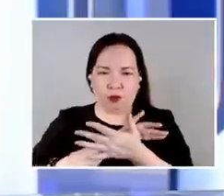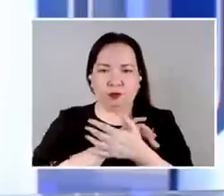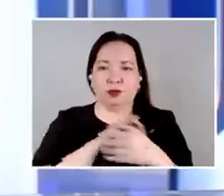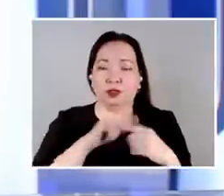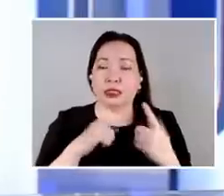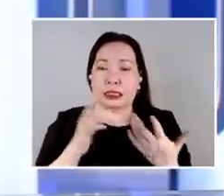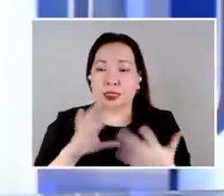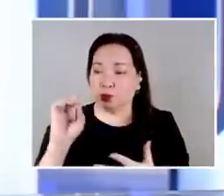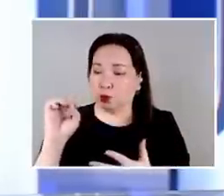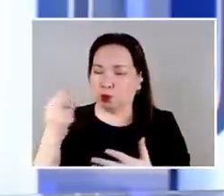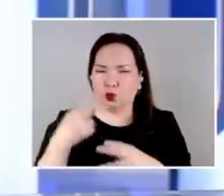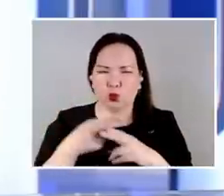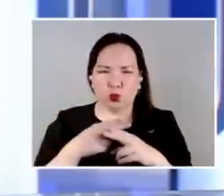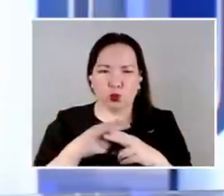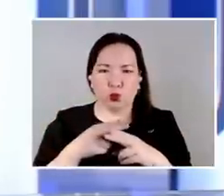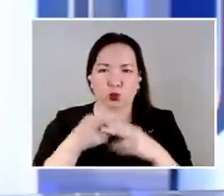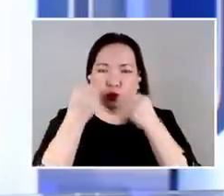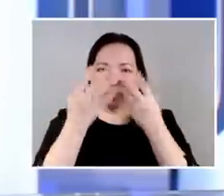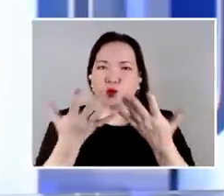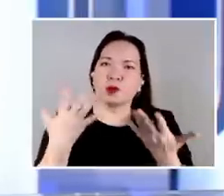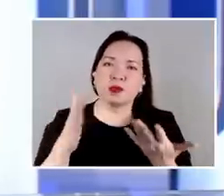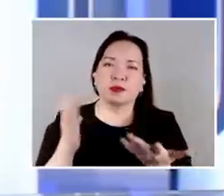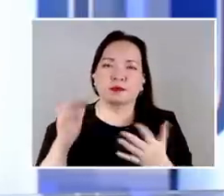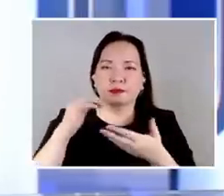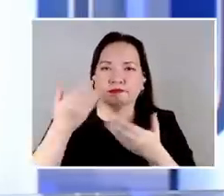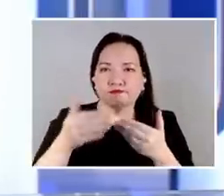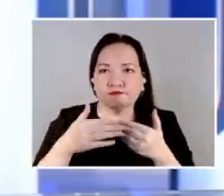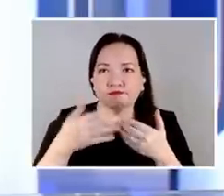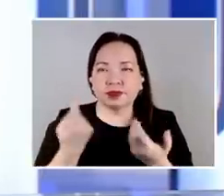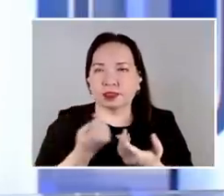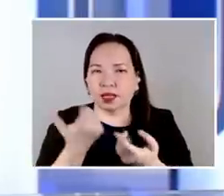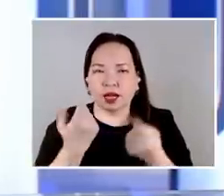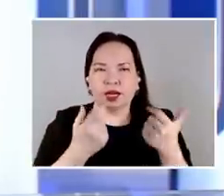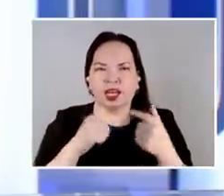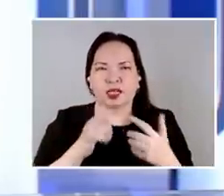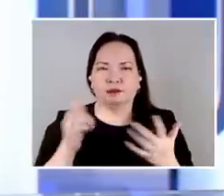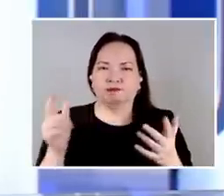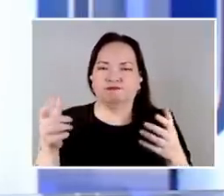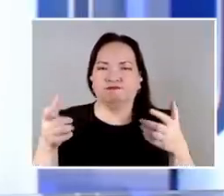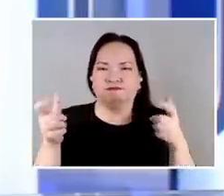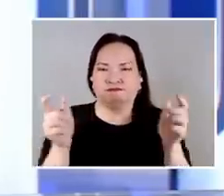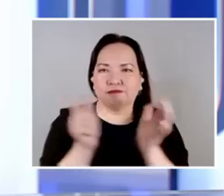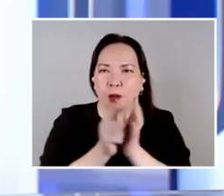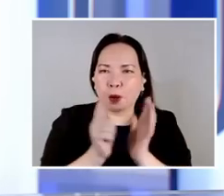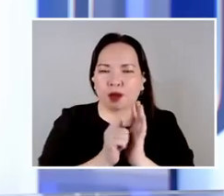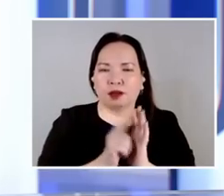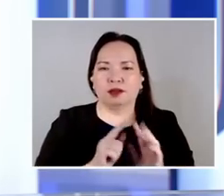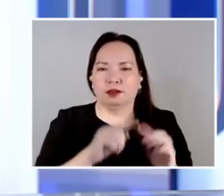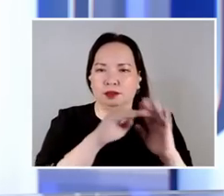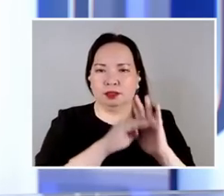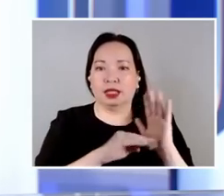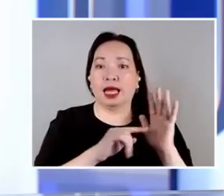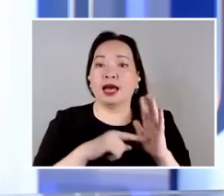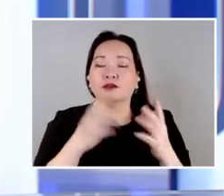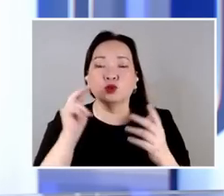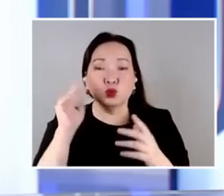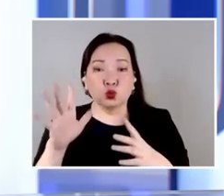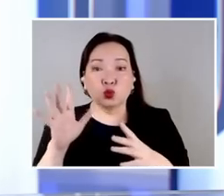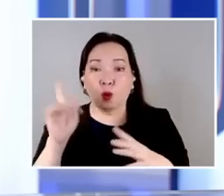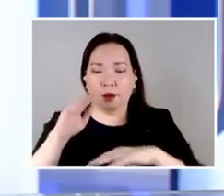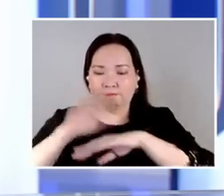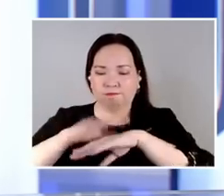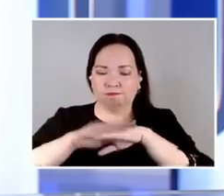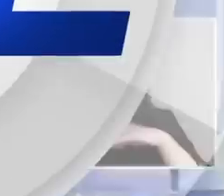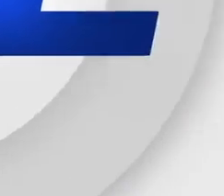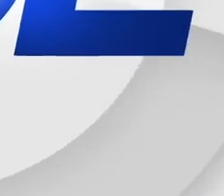DOH ng pag-alis ng restrictions sa kasalukuyang ginagamit na alert level system. Nagpapatrol, Rafael